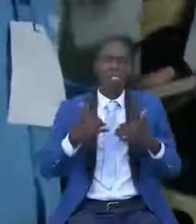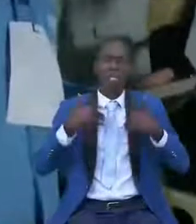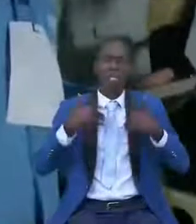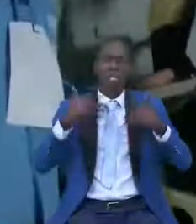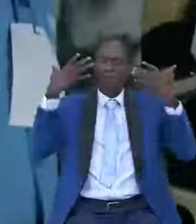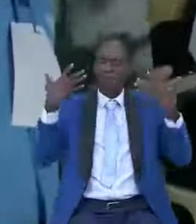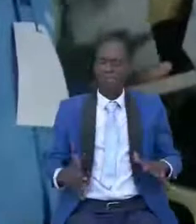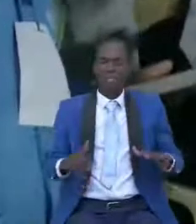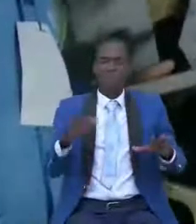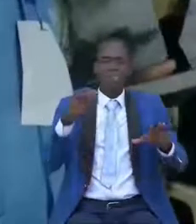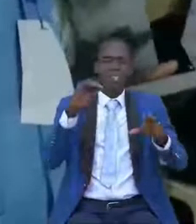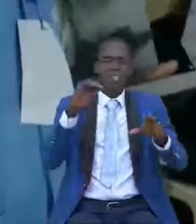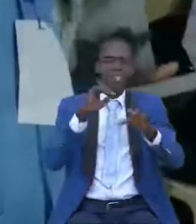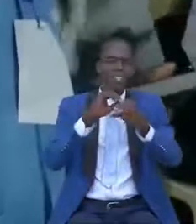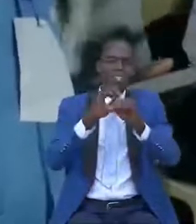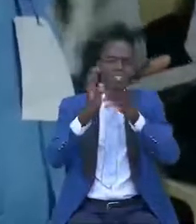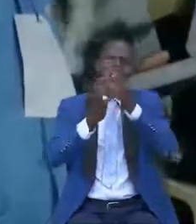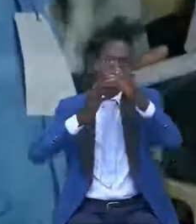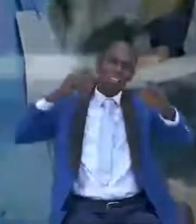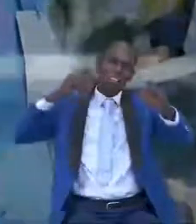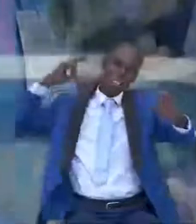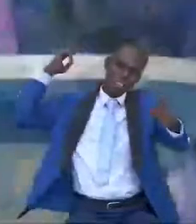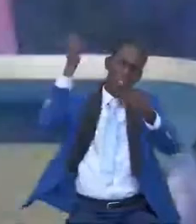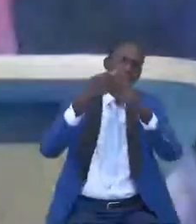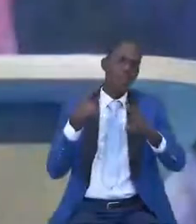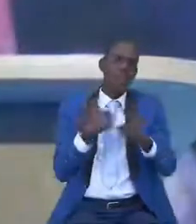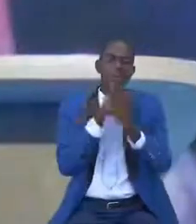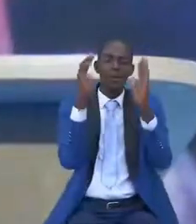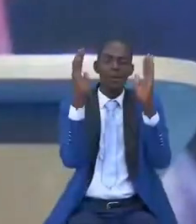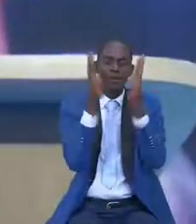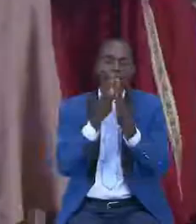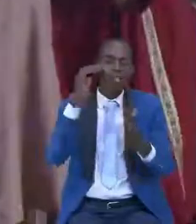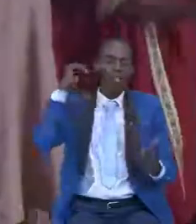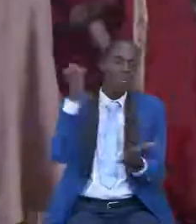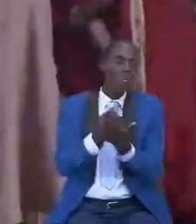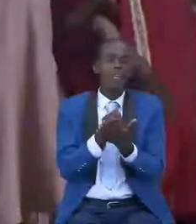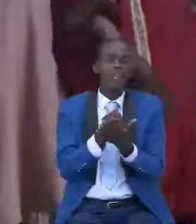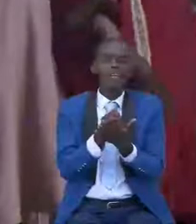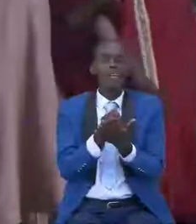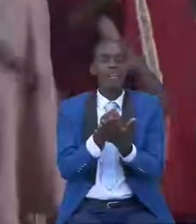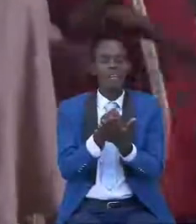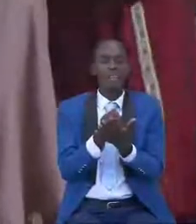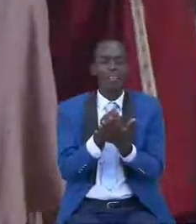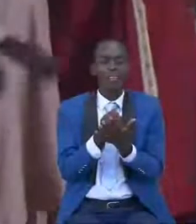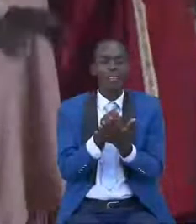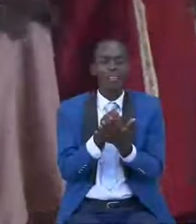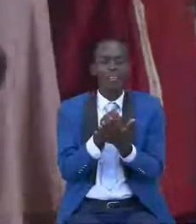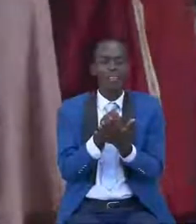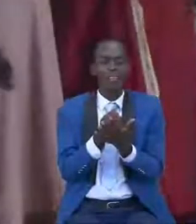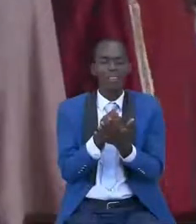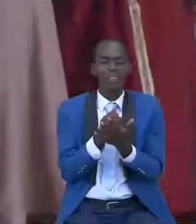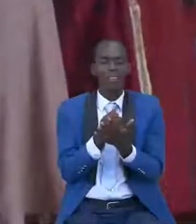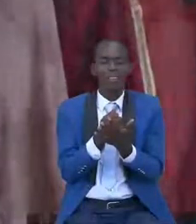C'est fait. Au nom de Jésus, nous prions.